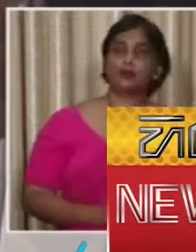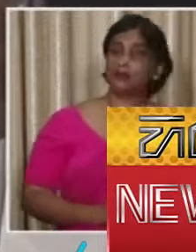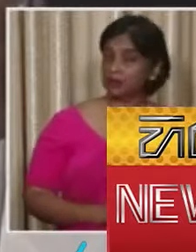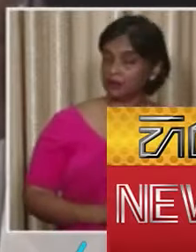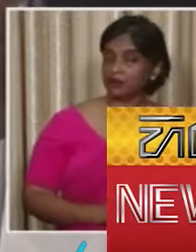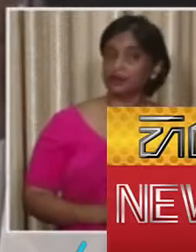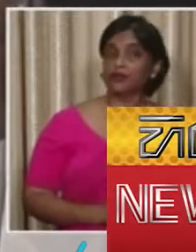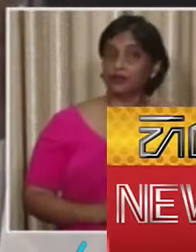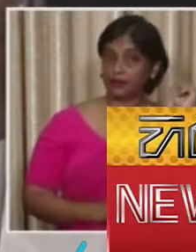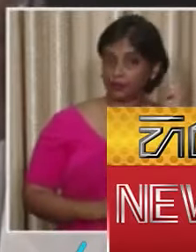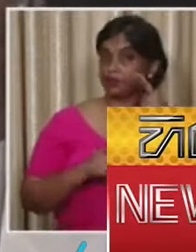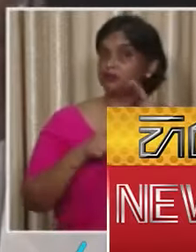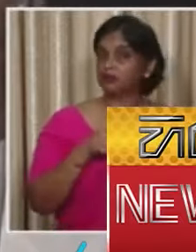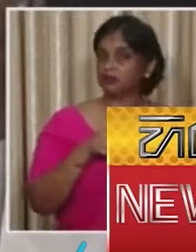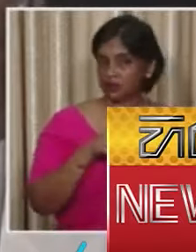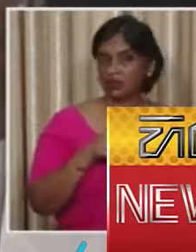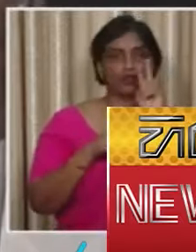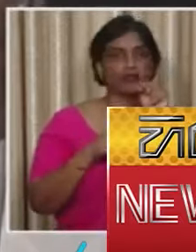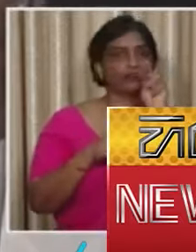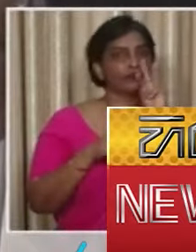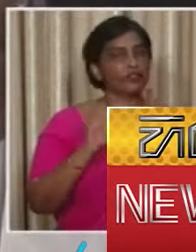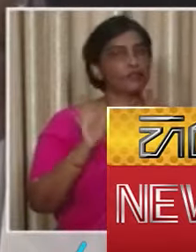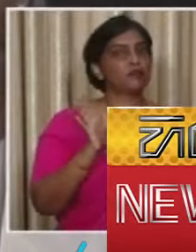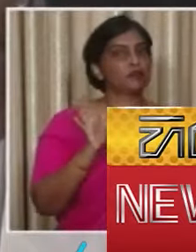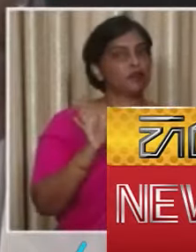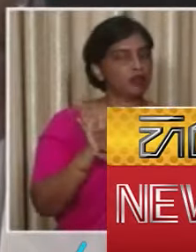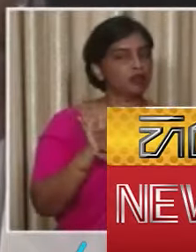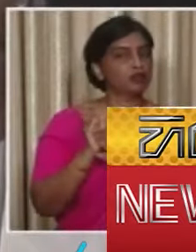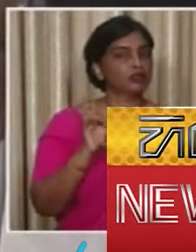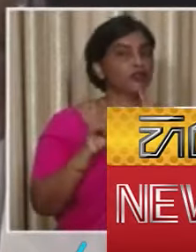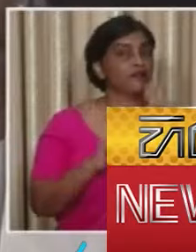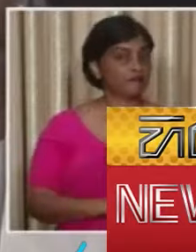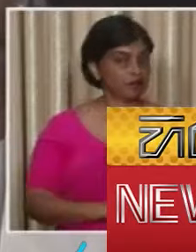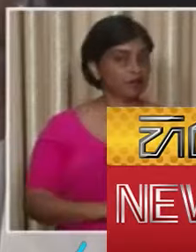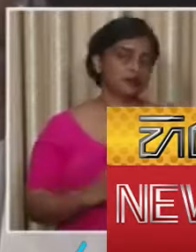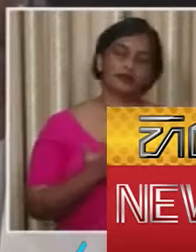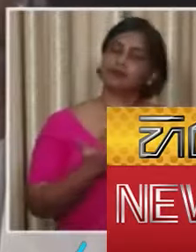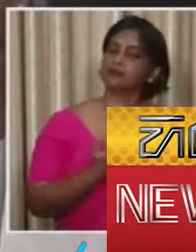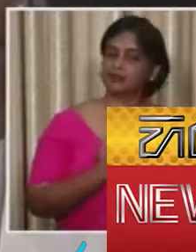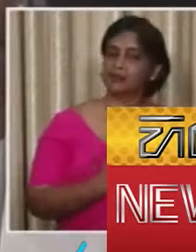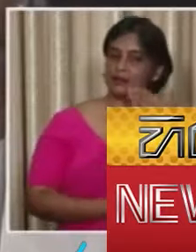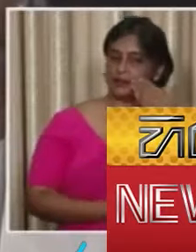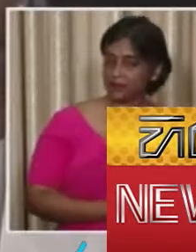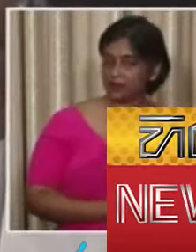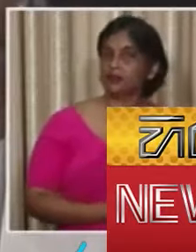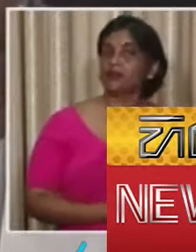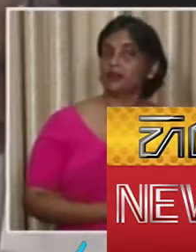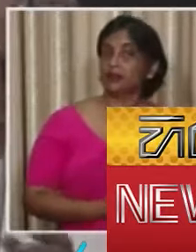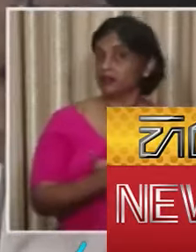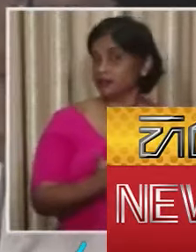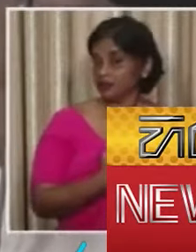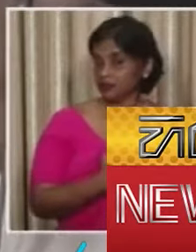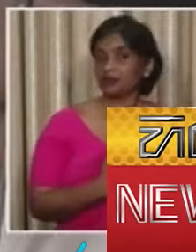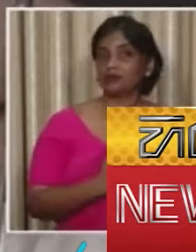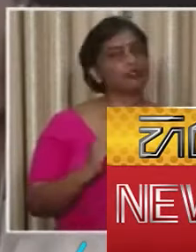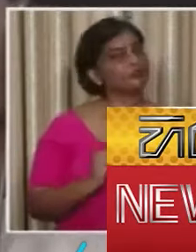එහි පළමු වාරිකය 2023 මාර්තු 22 වැනිදා ලබා ගැනීමට අප සමත් වුණා. අප ලබාගෙන